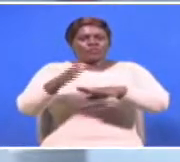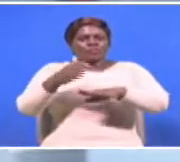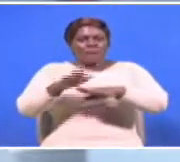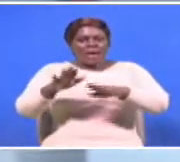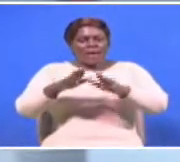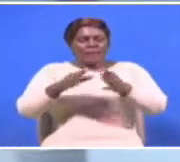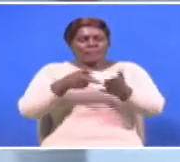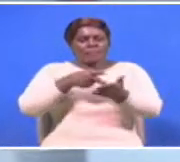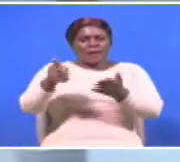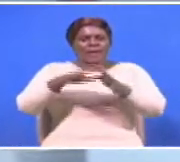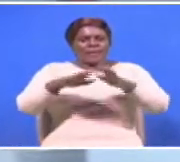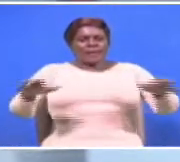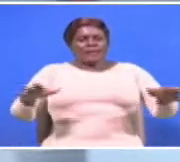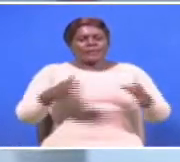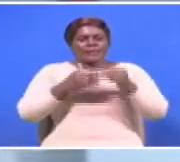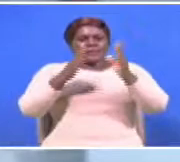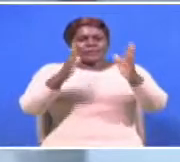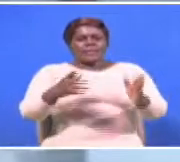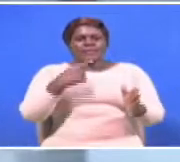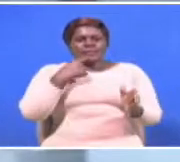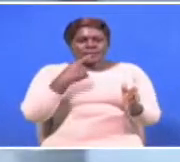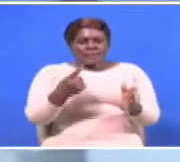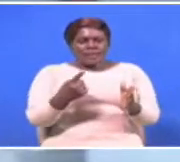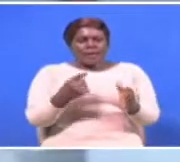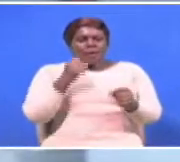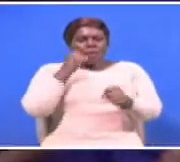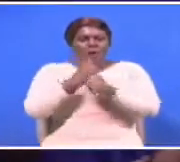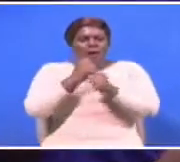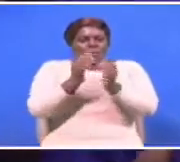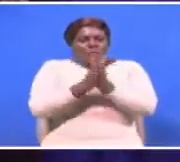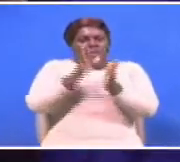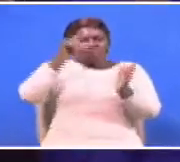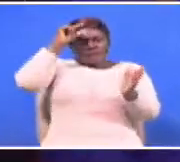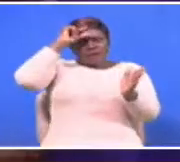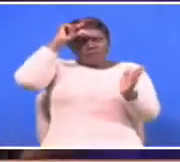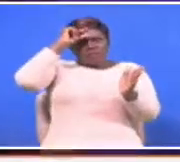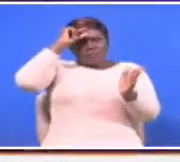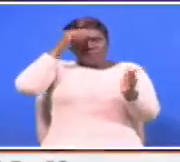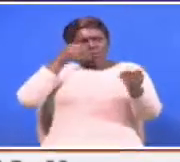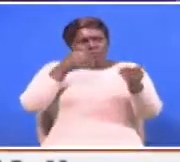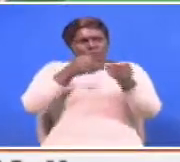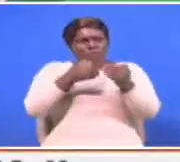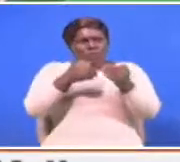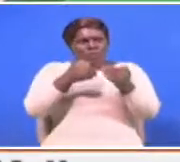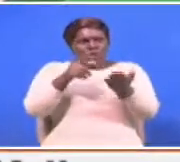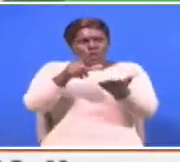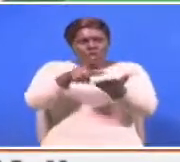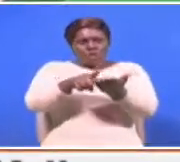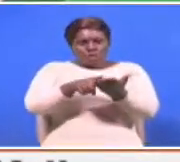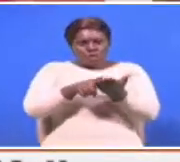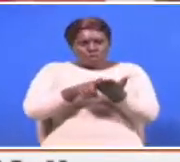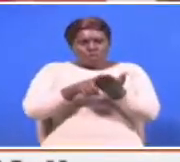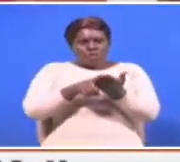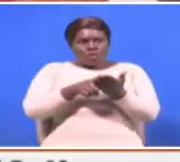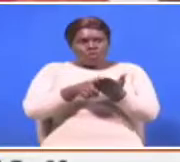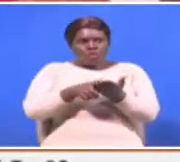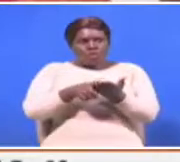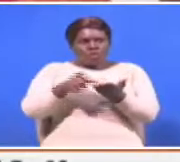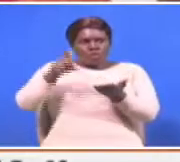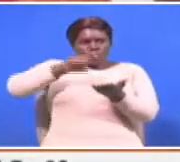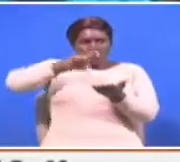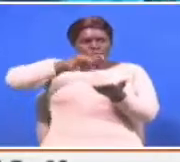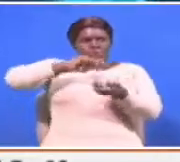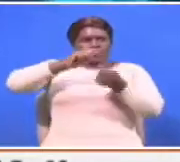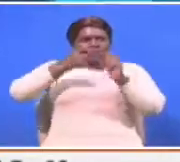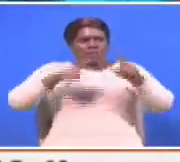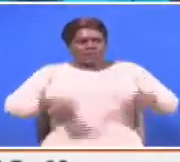ardhi. Aidha, viongozi hao wamesema watafanya kazi na serikali kwa karibu kwa kutoa mkopo wenye riba ya chini ili